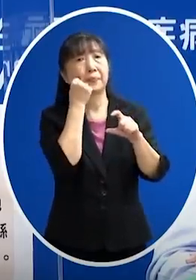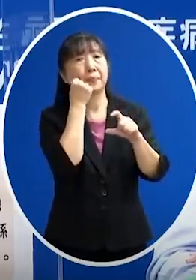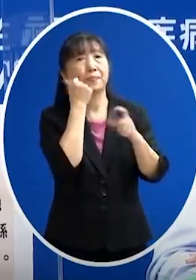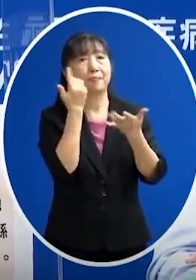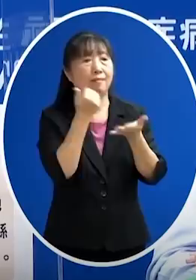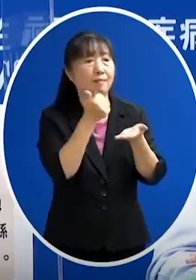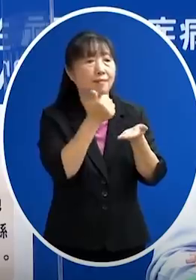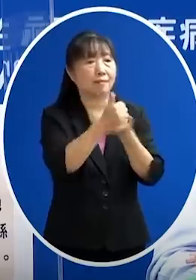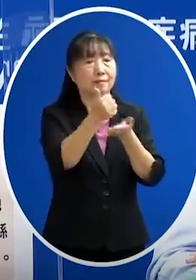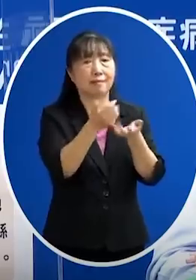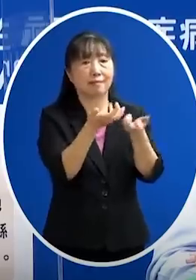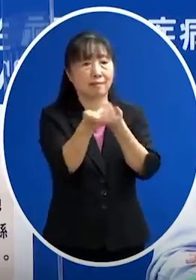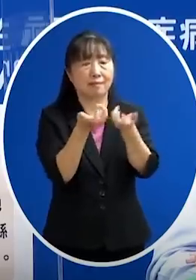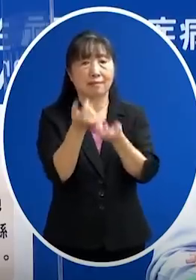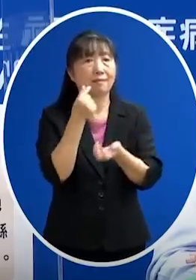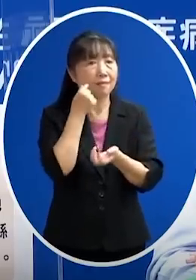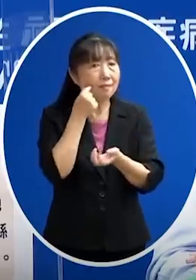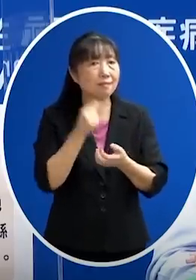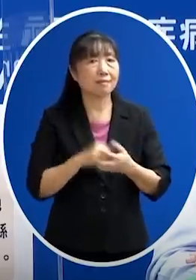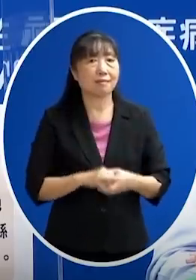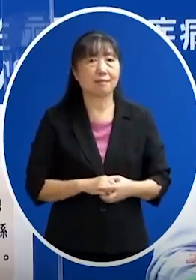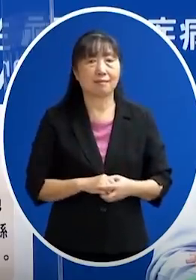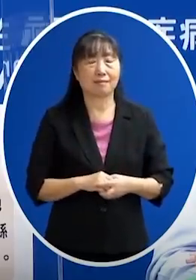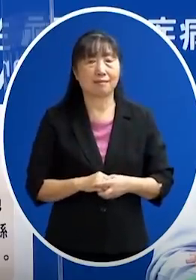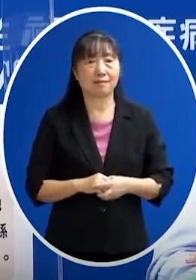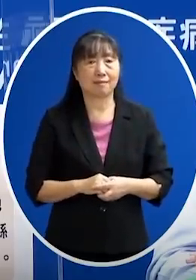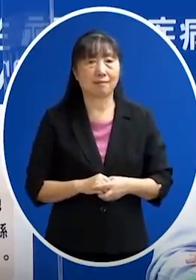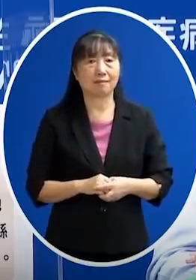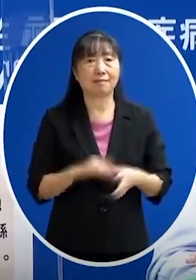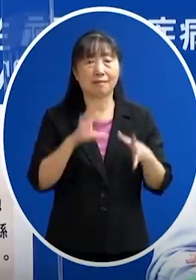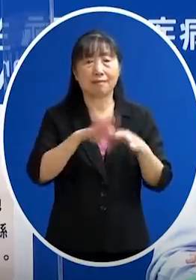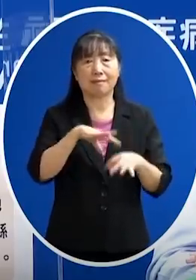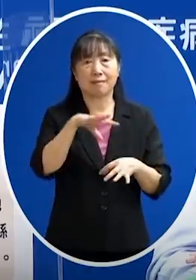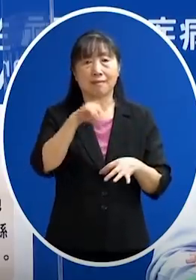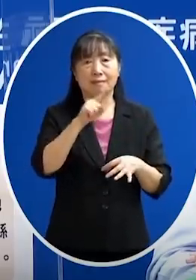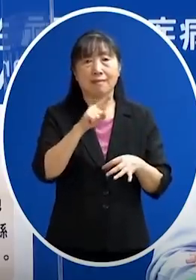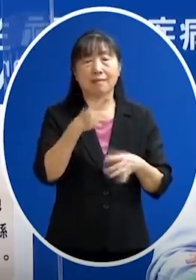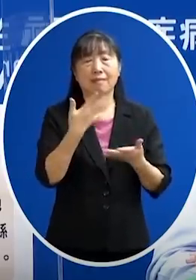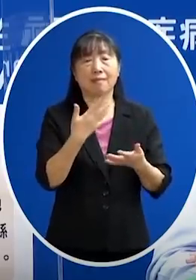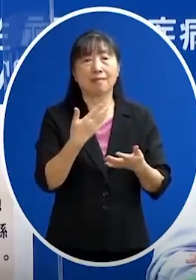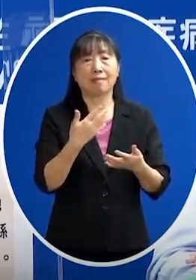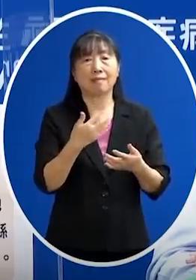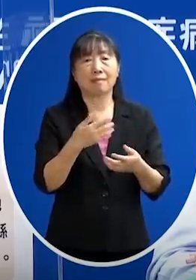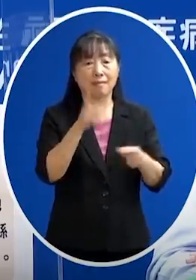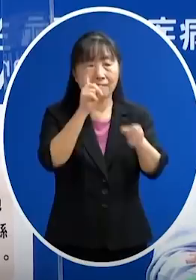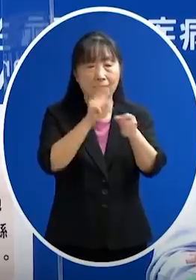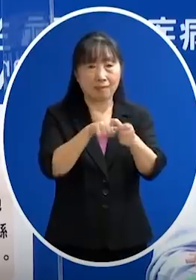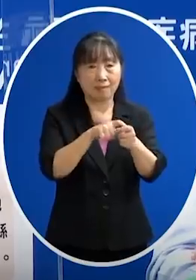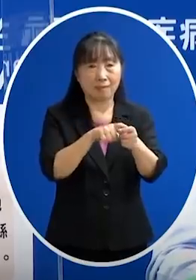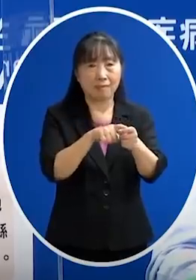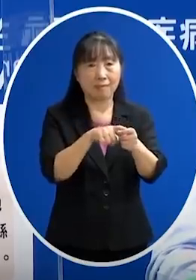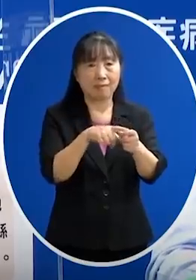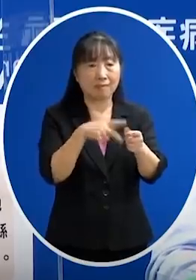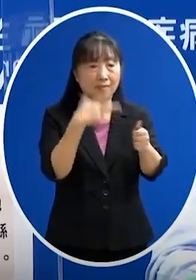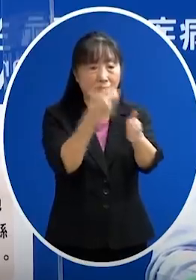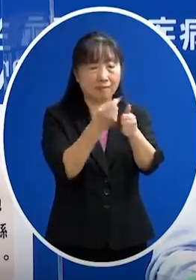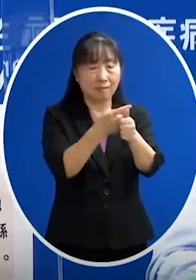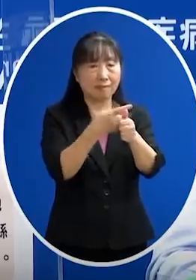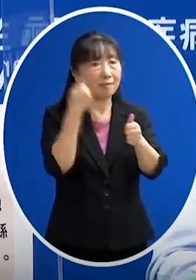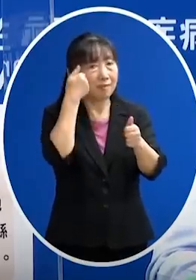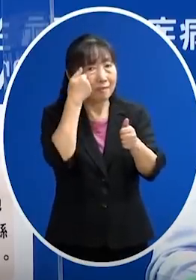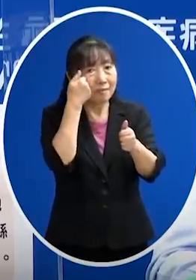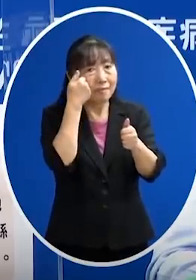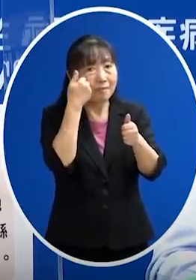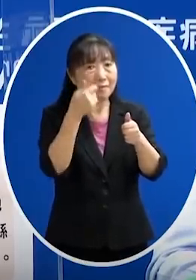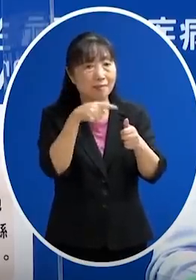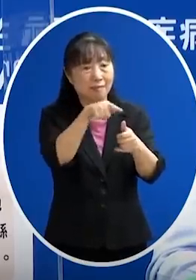效的分配。所以我们让他可以就是说先加发，然后让他的一个目标的对象群来跟我们报。